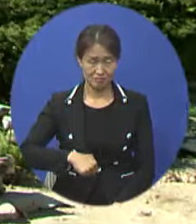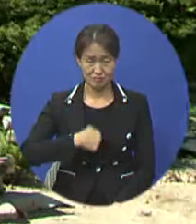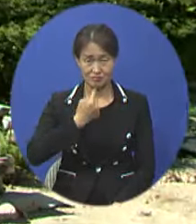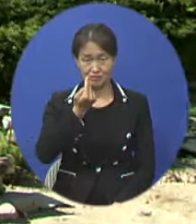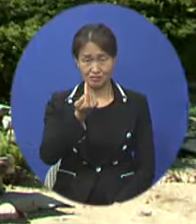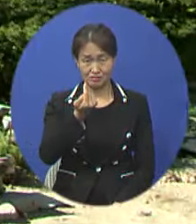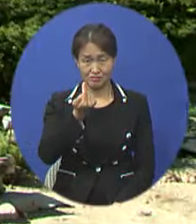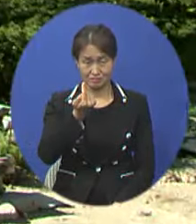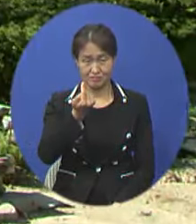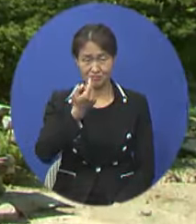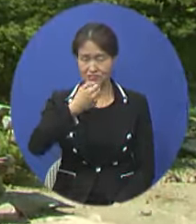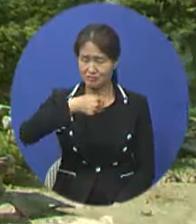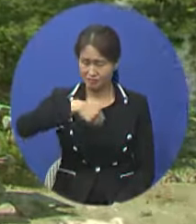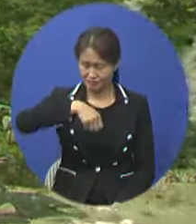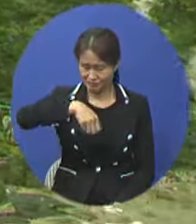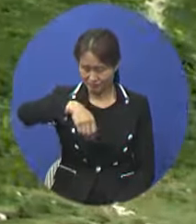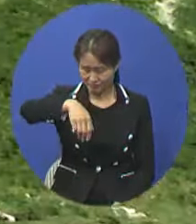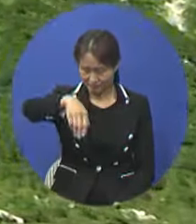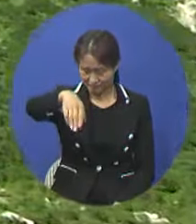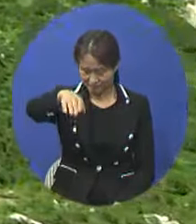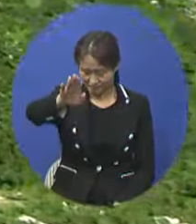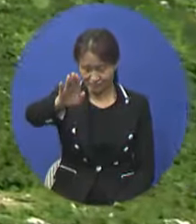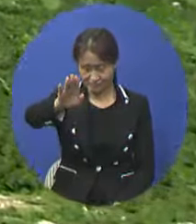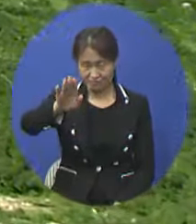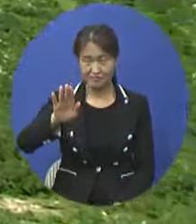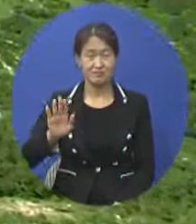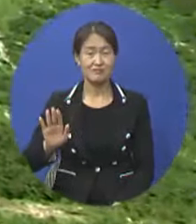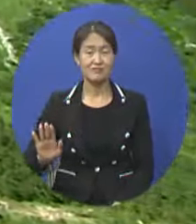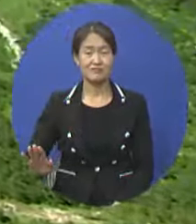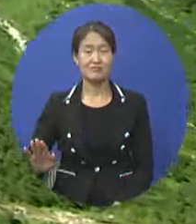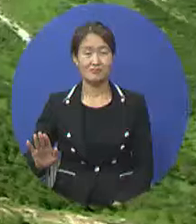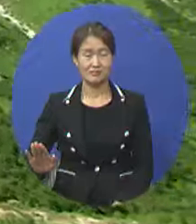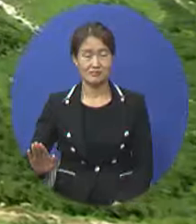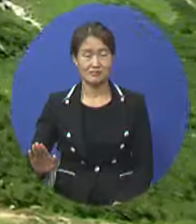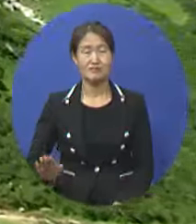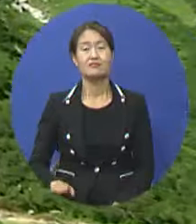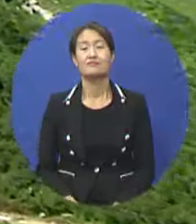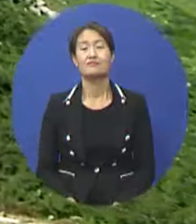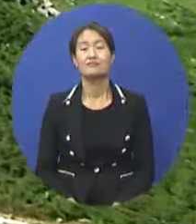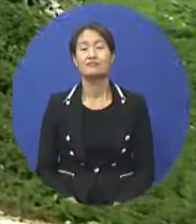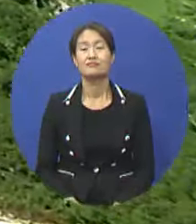나 홀로 간다.